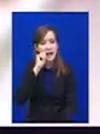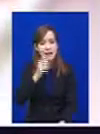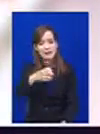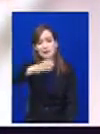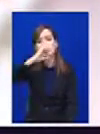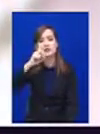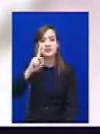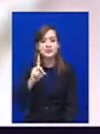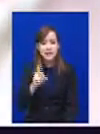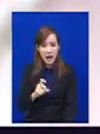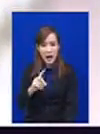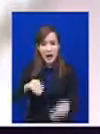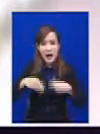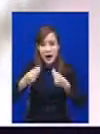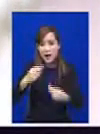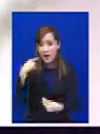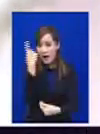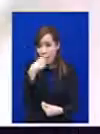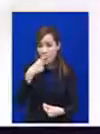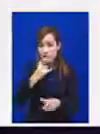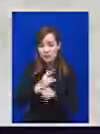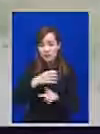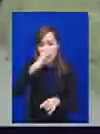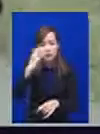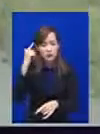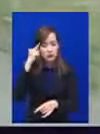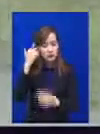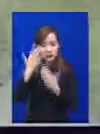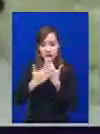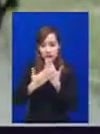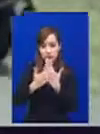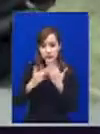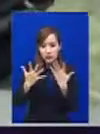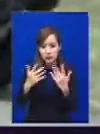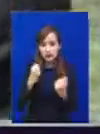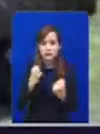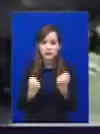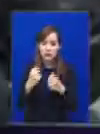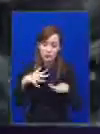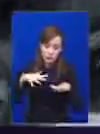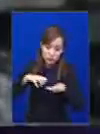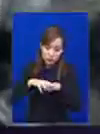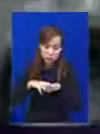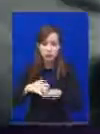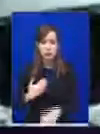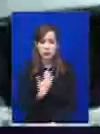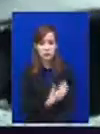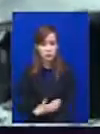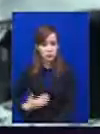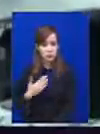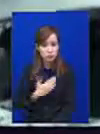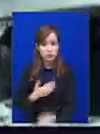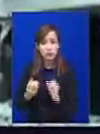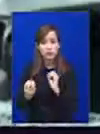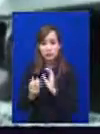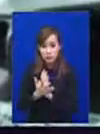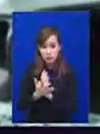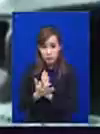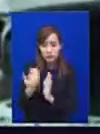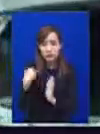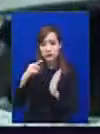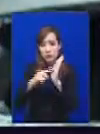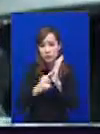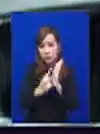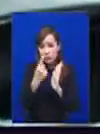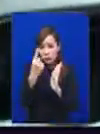ที่สามารถทำให้ใครหลายคนถึงกับขาดสติก่อให้เกิดได้ทั้งความประมาทและความพลั้งเผลอและที่สำคัญยังเป็นจุดเริ่